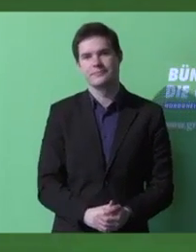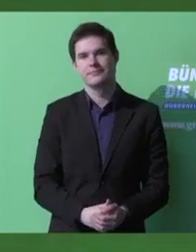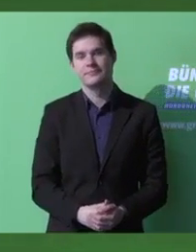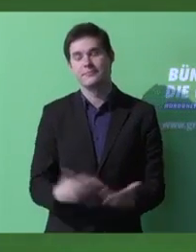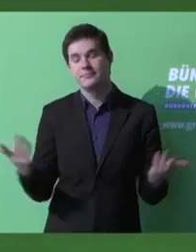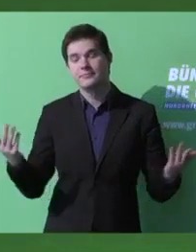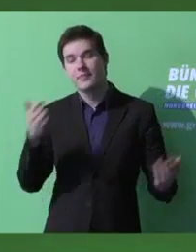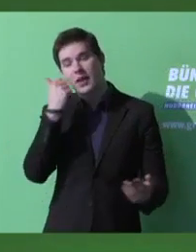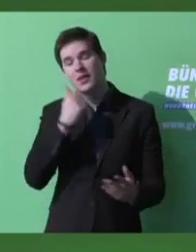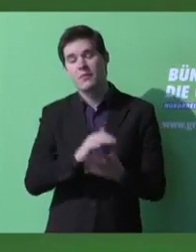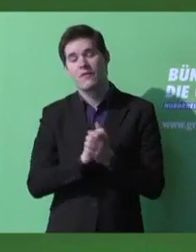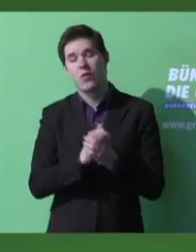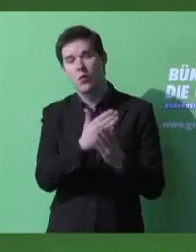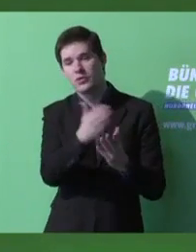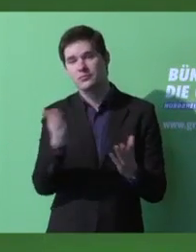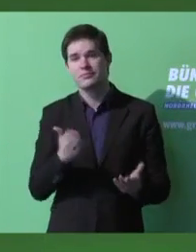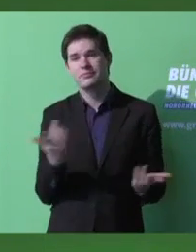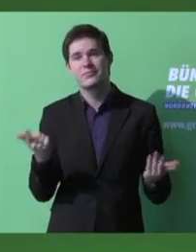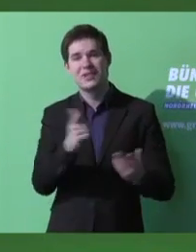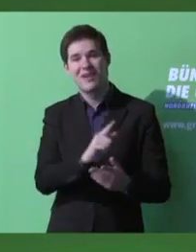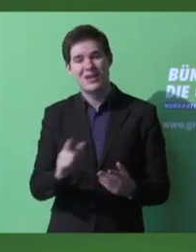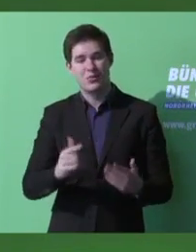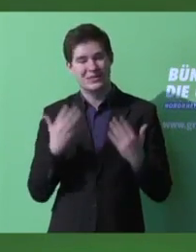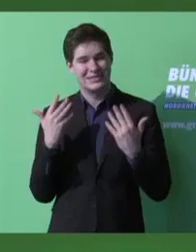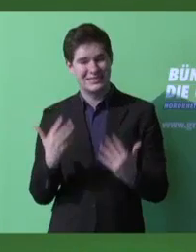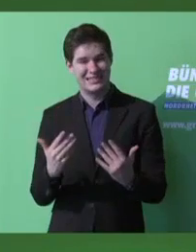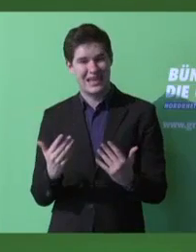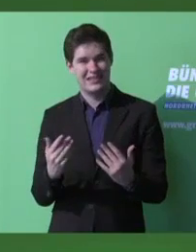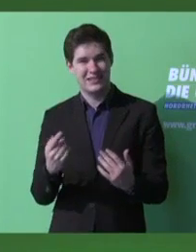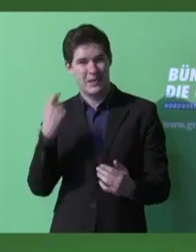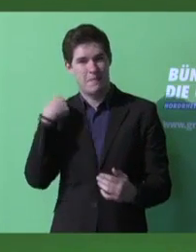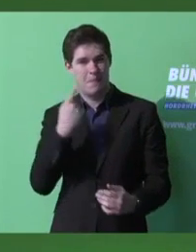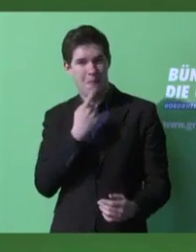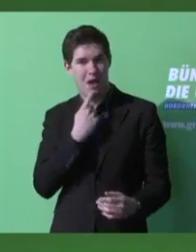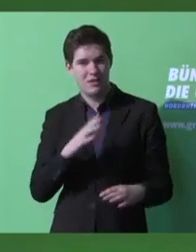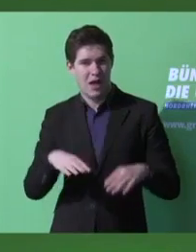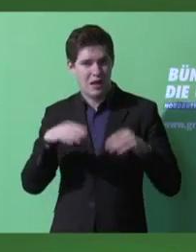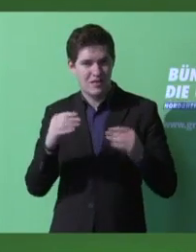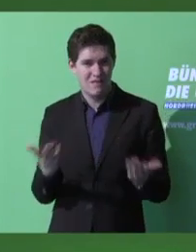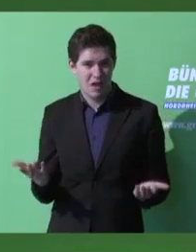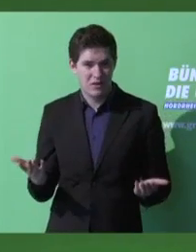die Strecke 2010 im Mai, angefangen